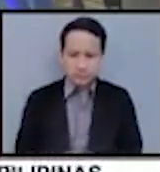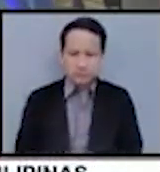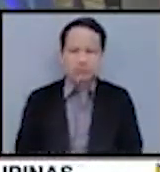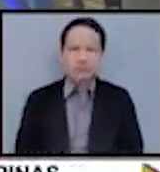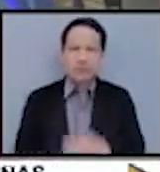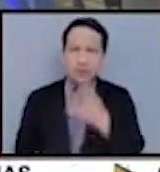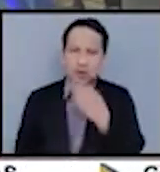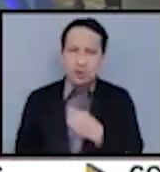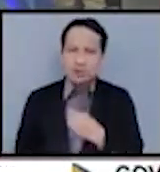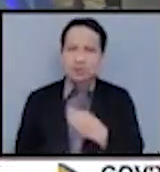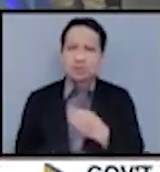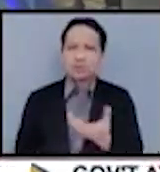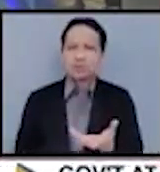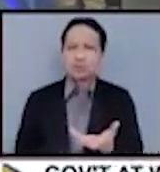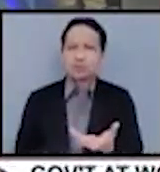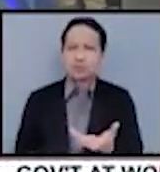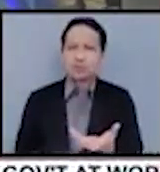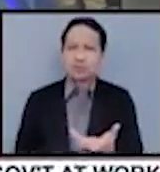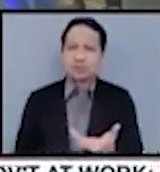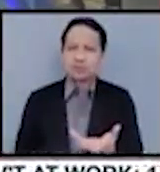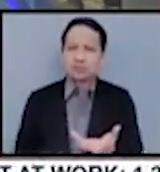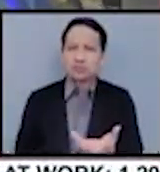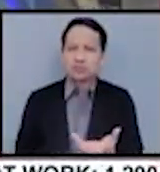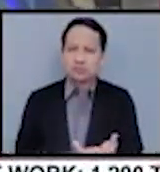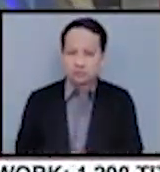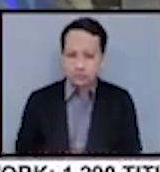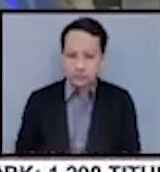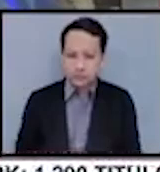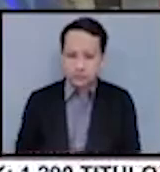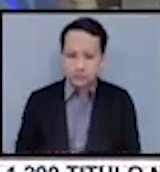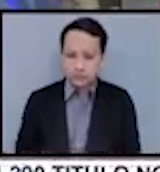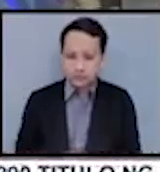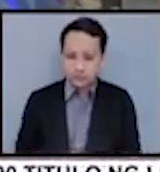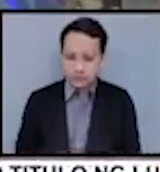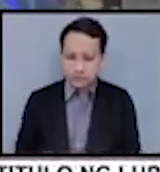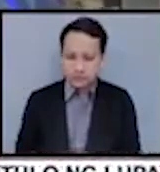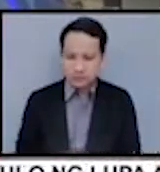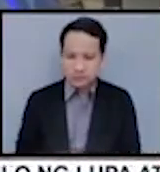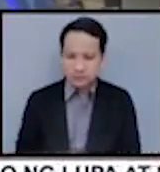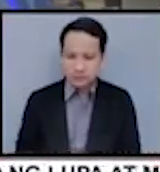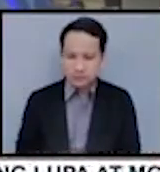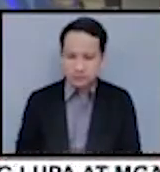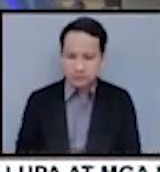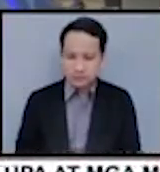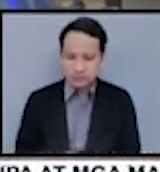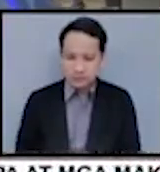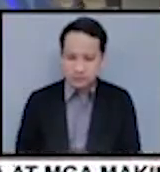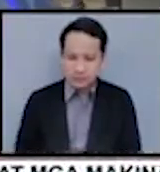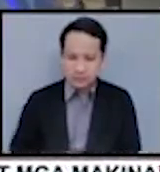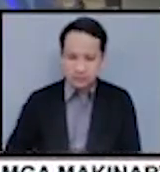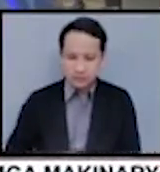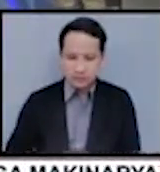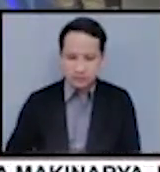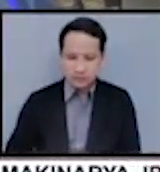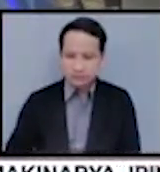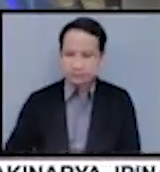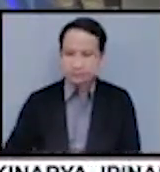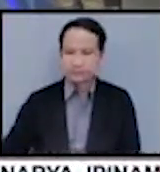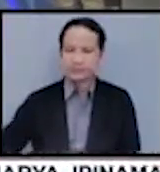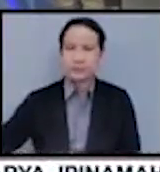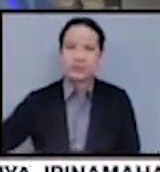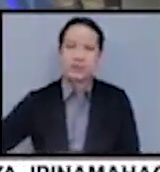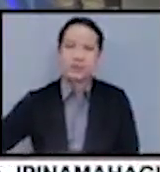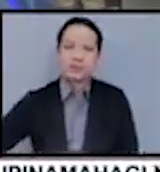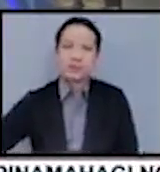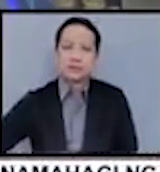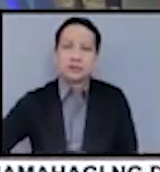Lipa? Opo. Generation natin. Generation natin. Very surprised ako alam ni Tanya, di ba? Okay. Yes po. So,